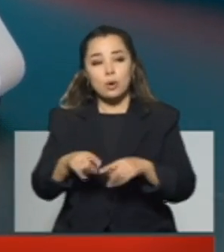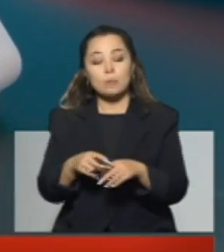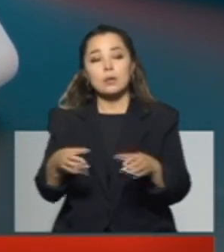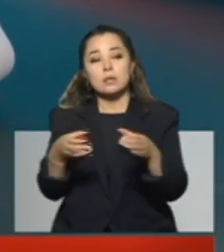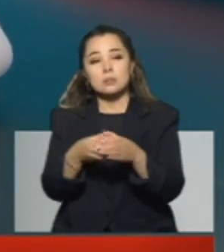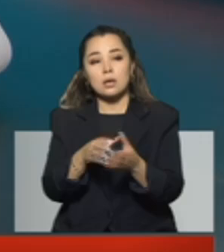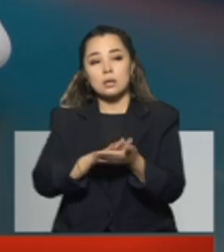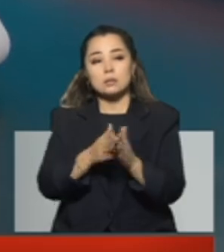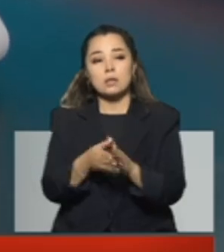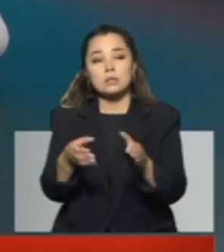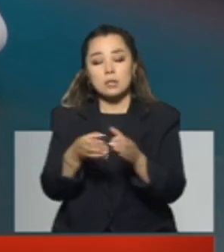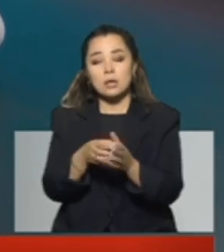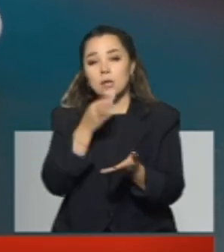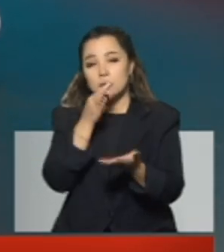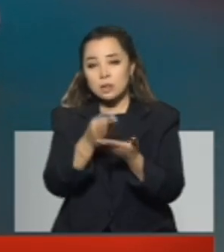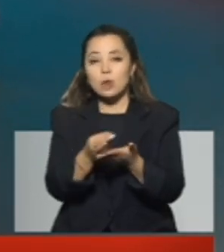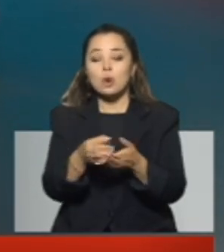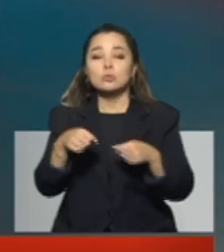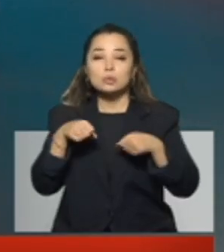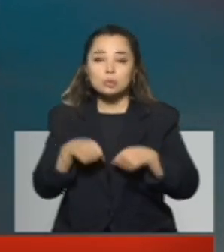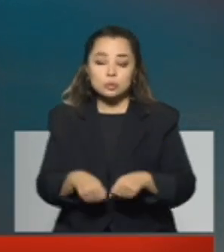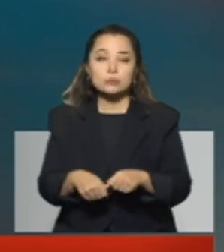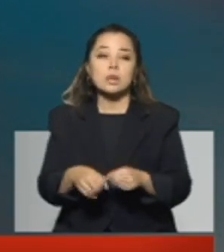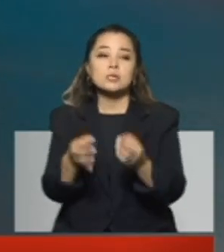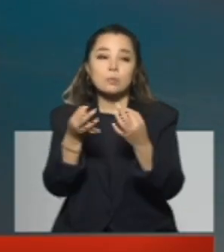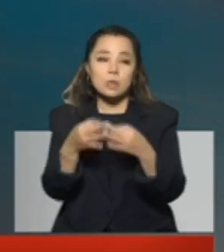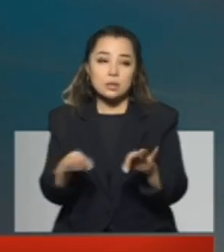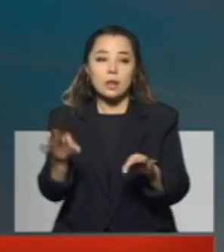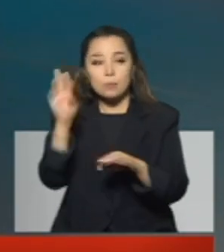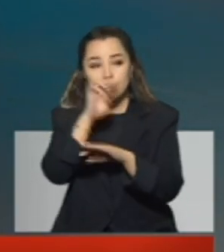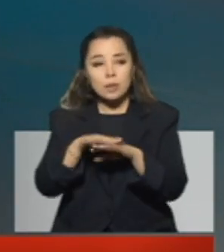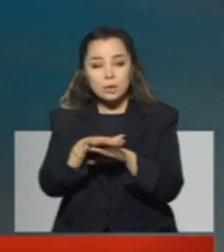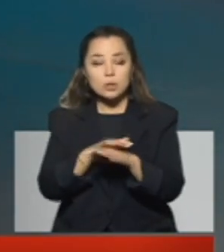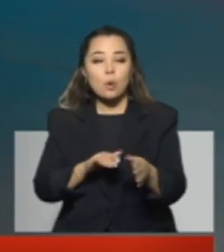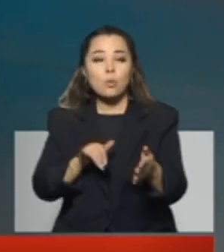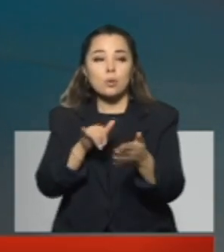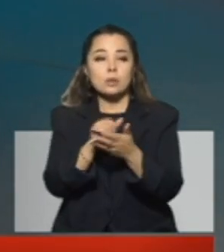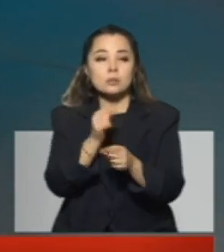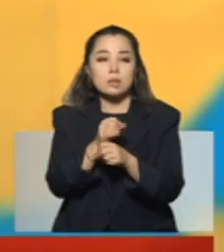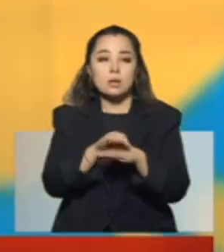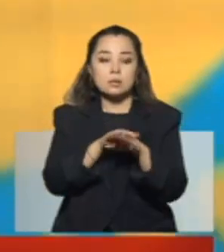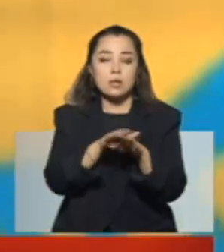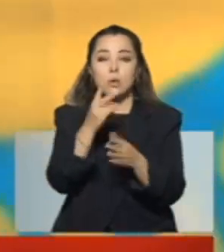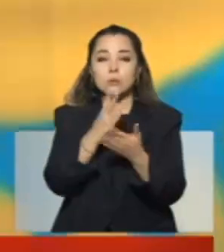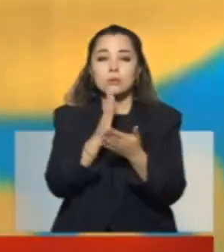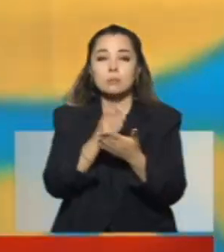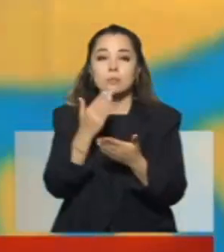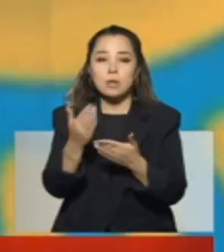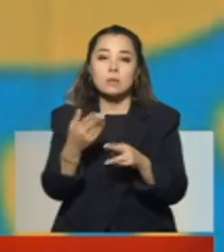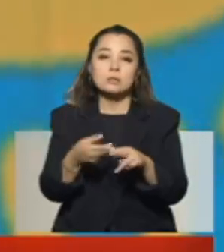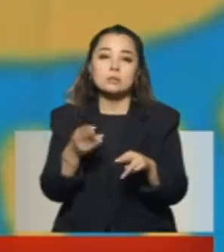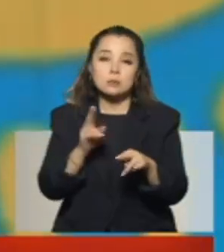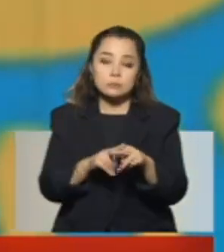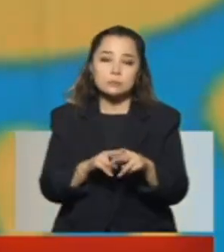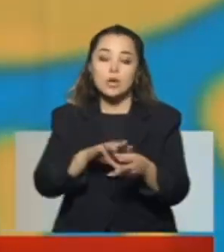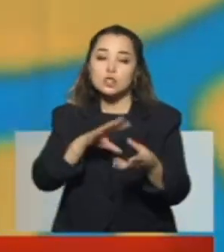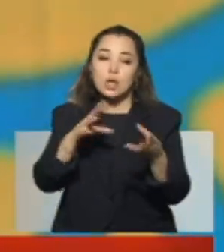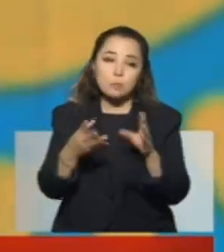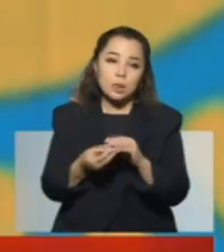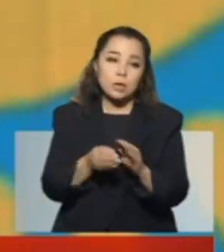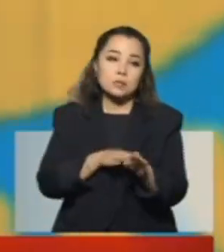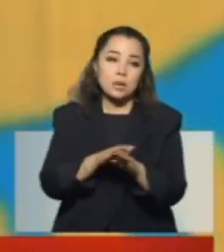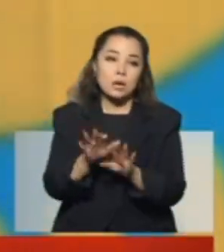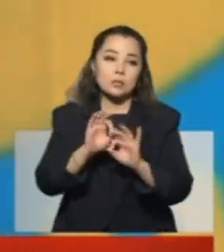келісім шарттың аясында құқықтық және демократиялық мемлекетті орнатып жатқанымызды көрсетіп отырмыз. Енді жалпы алып